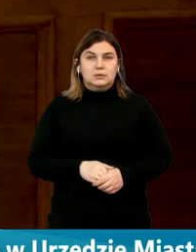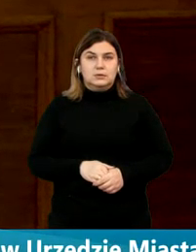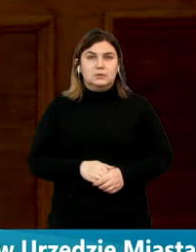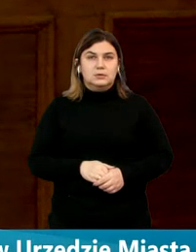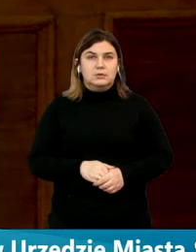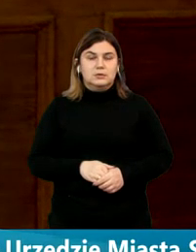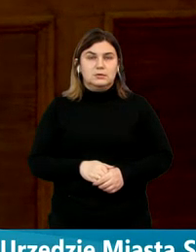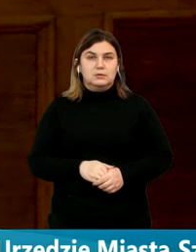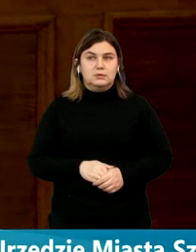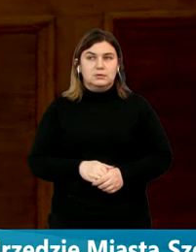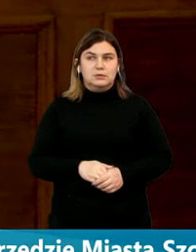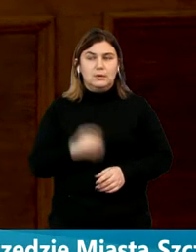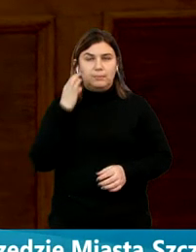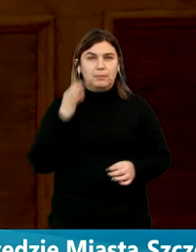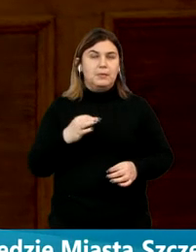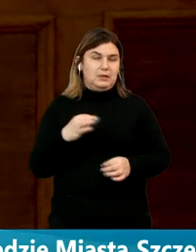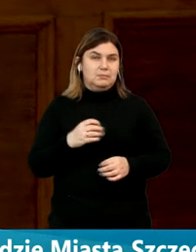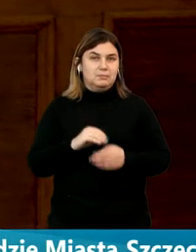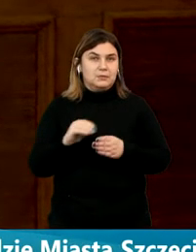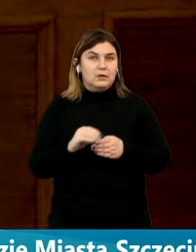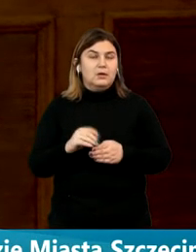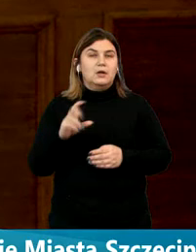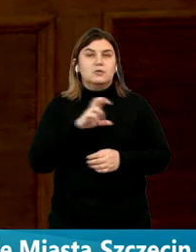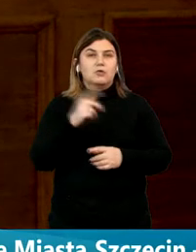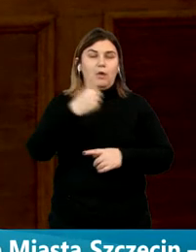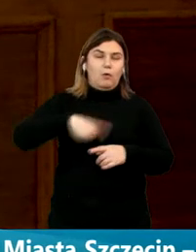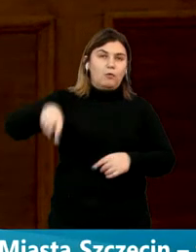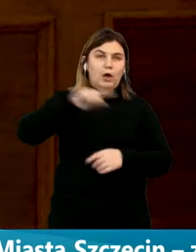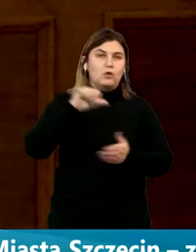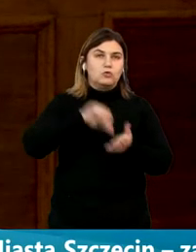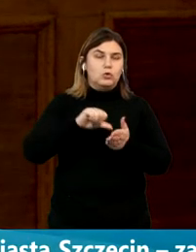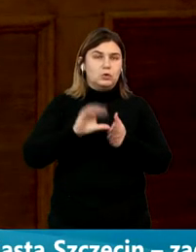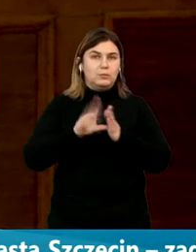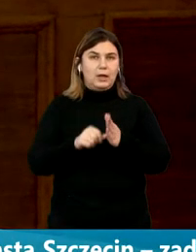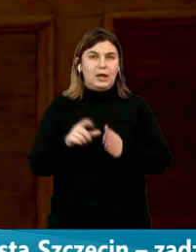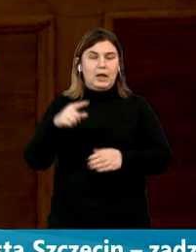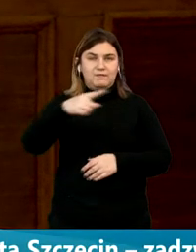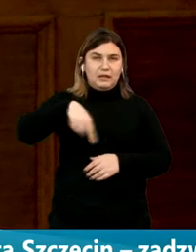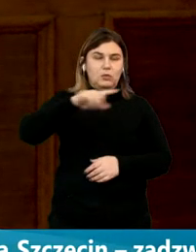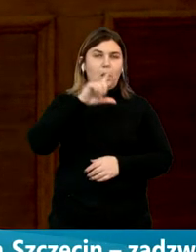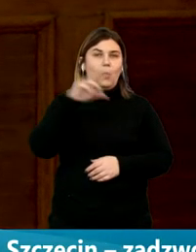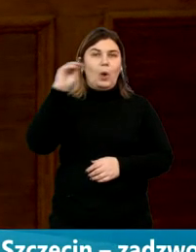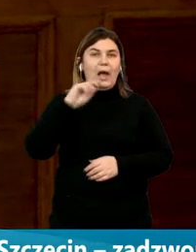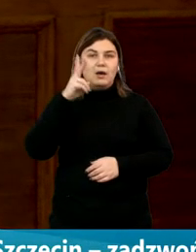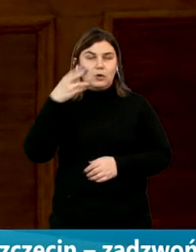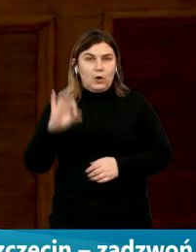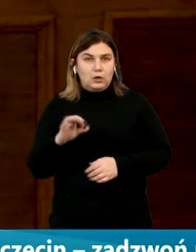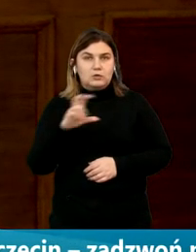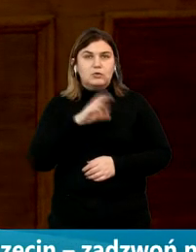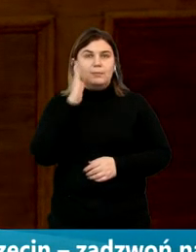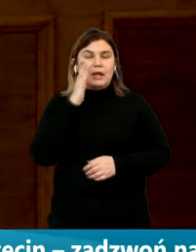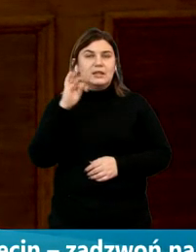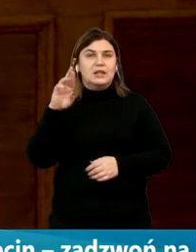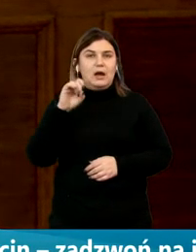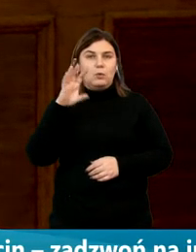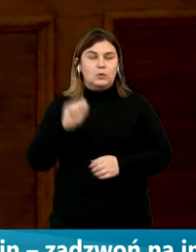Pani Agus pisze tak. Panie Prezydencie, czy jeśli obwodnica śródmiejska zakończy się na węźle Łękno, to czy mieszkańcy Trałguta mogą liczyć na